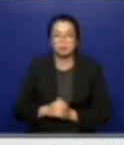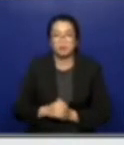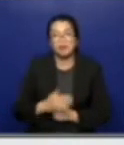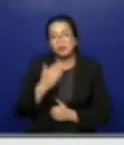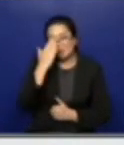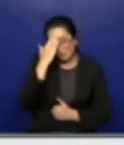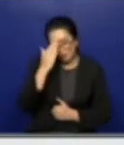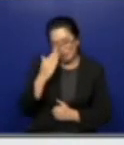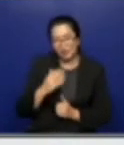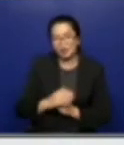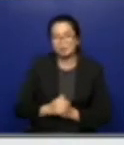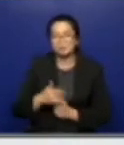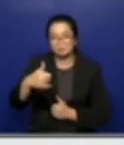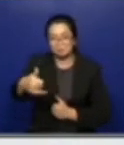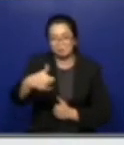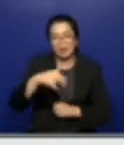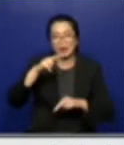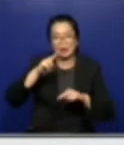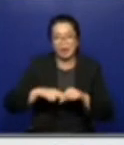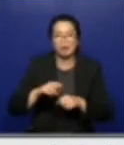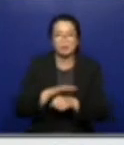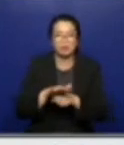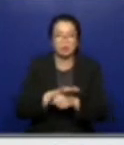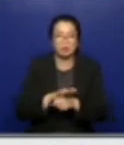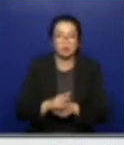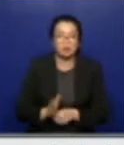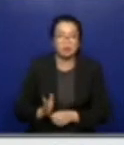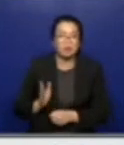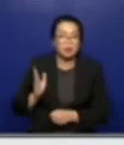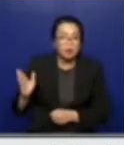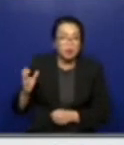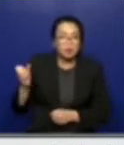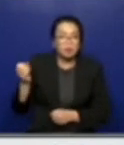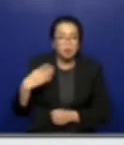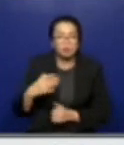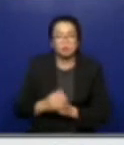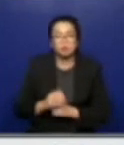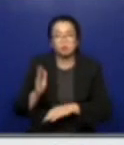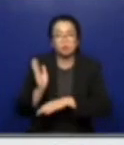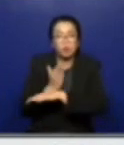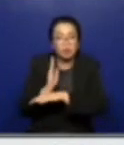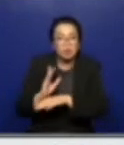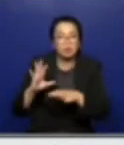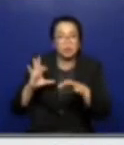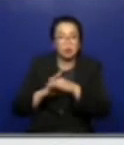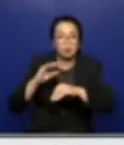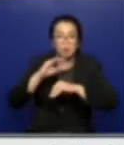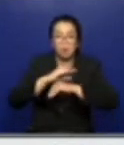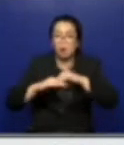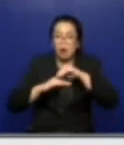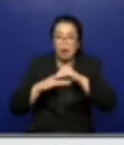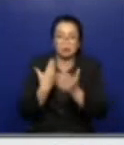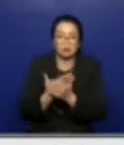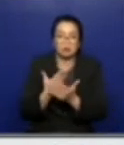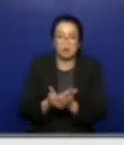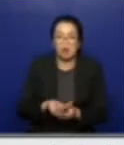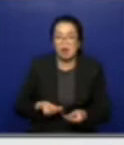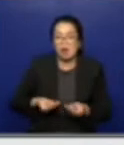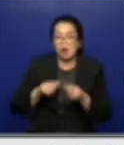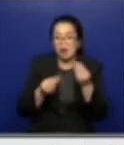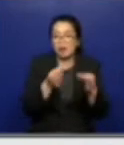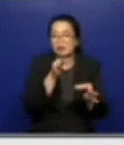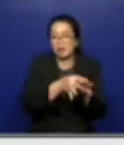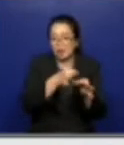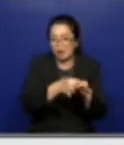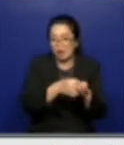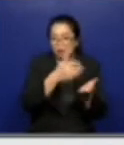ก็คือซอฟโลนนี่ทุกท่านพูดมาตั้งแต่เช้าว่าเป็นโครงการที่เอาเงินมาให้ธนาคารเพื่อให้ธนาคารปล่อ